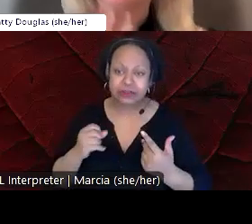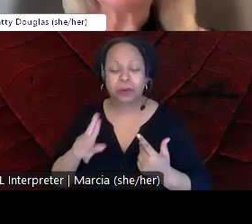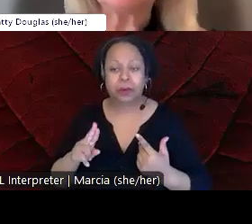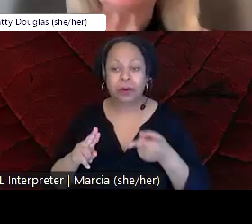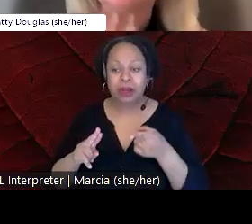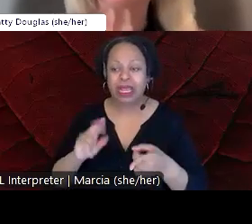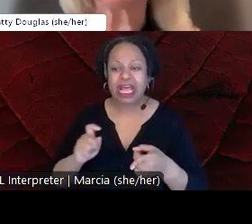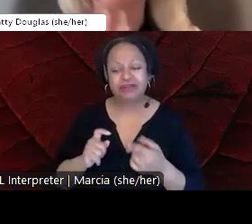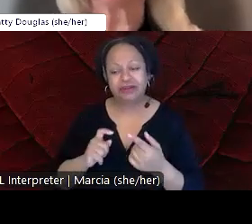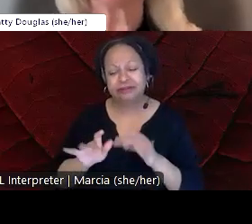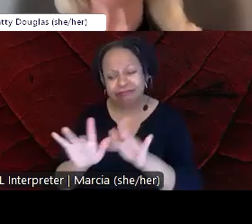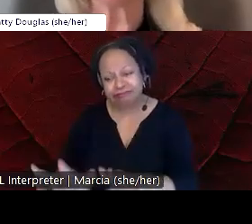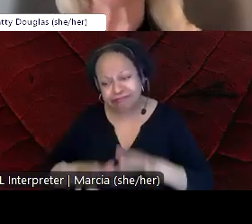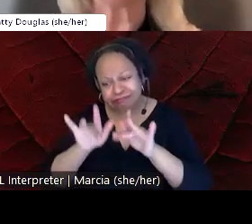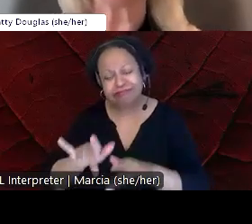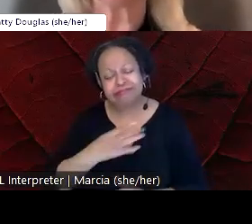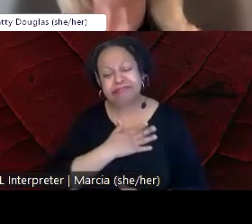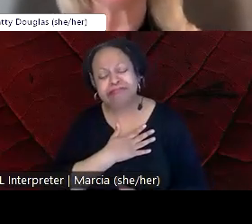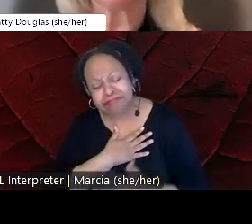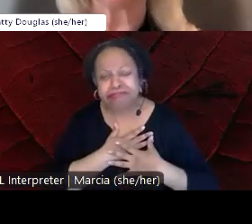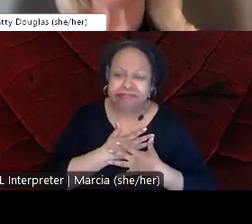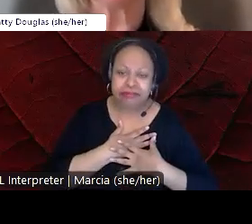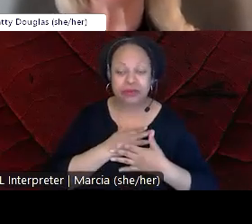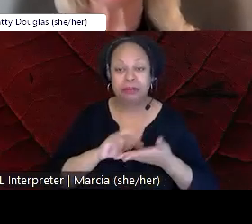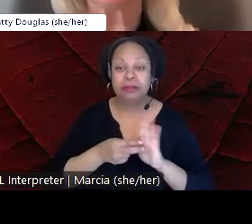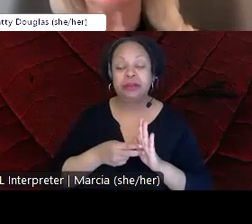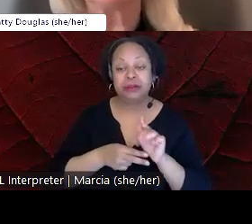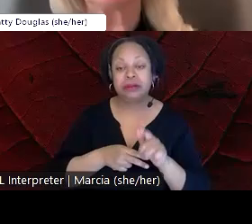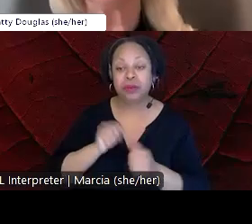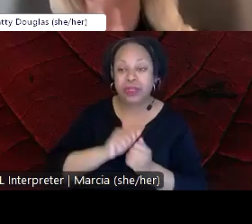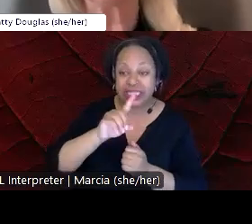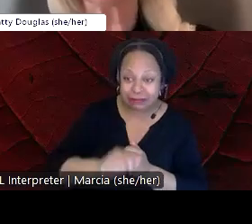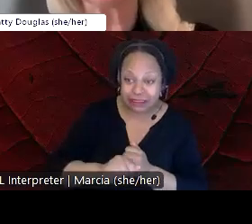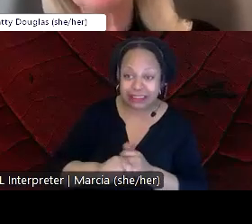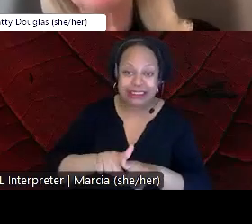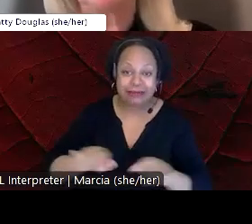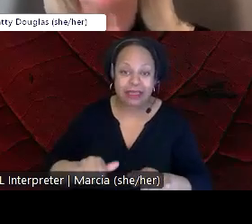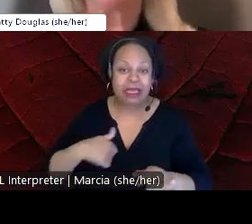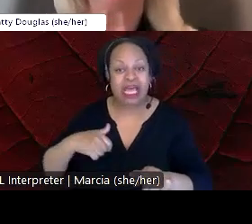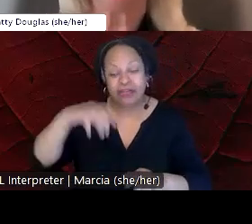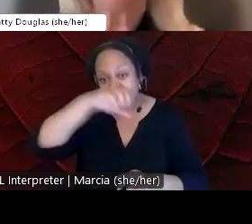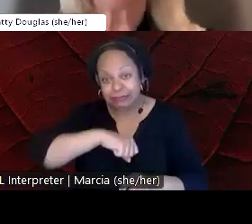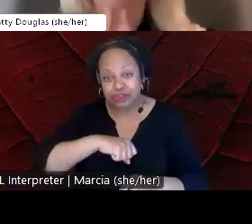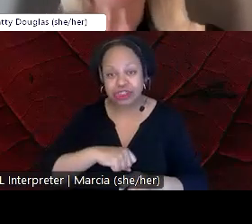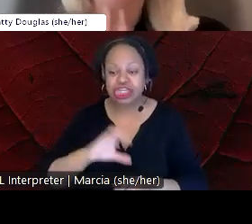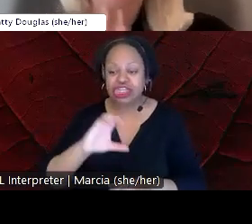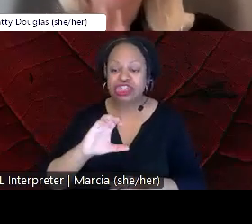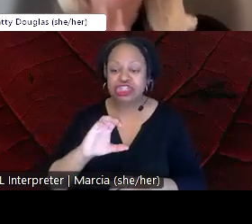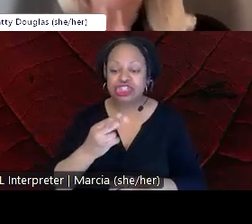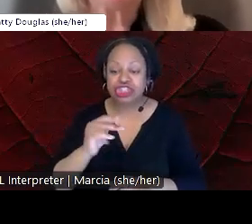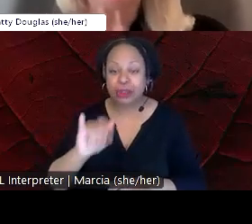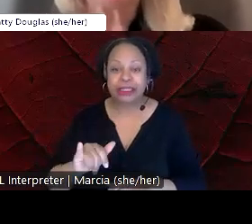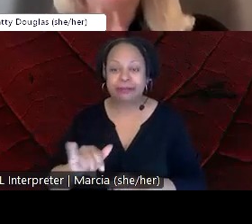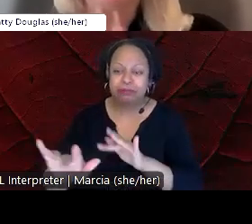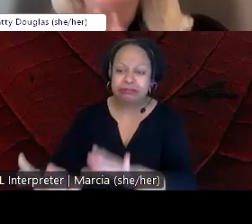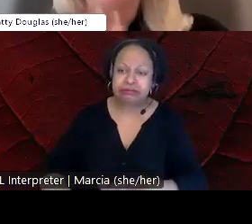neurohandicaps. C'est perçu comme une tragédie, quelque chose qui est pitoyable, ou qui mérite notre